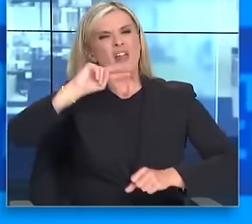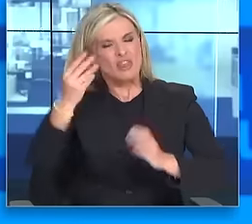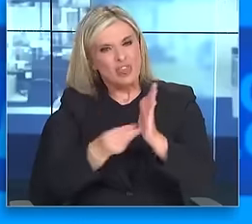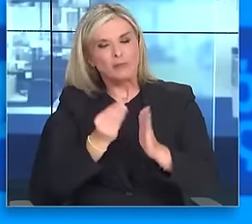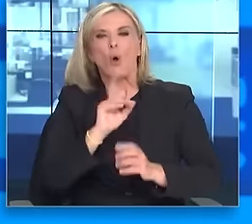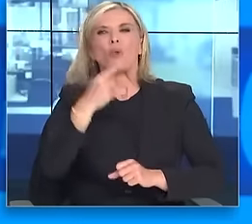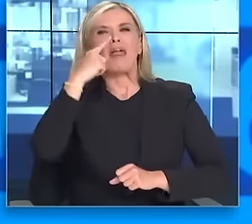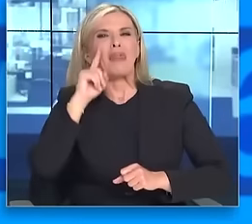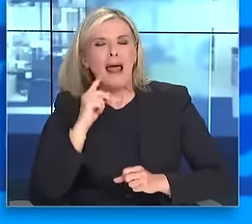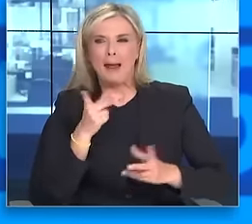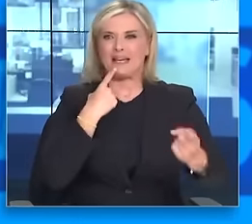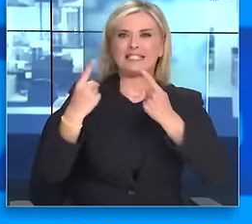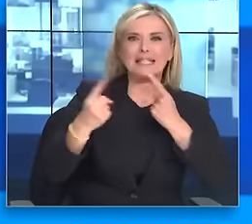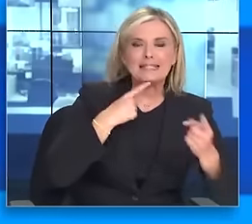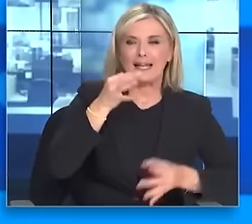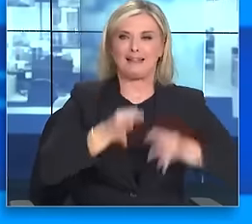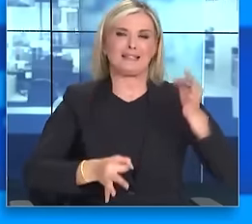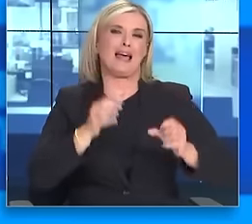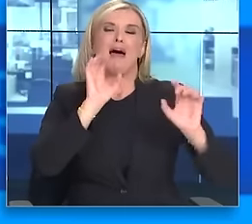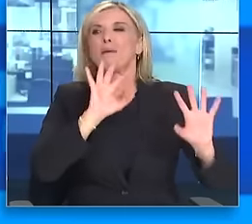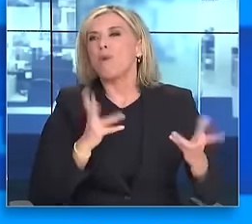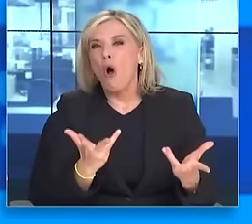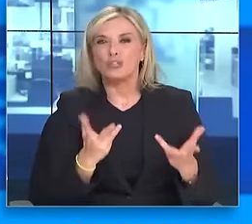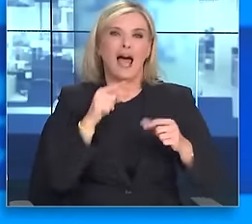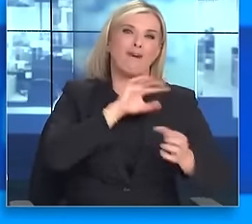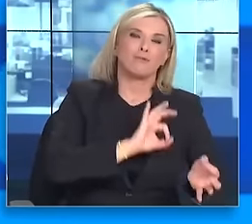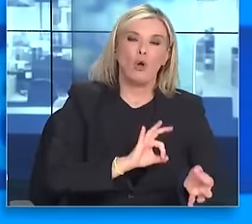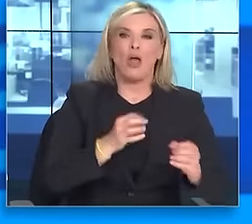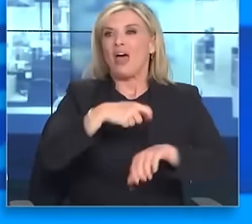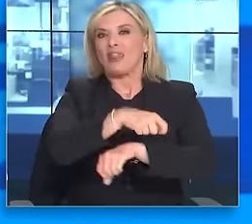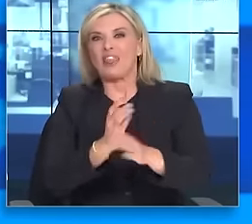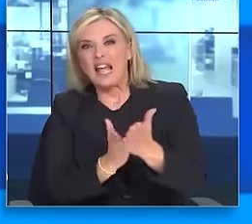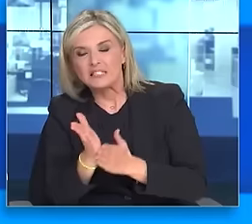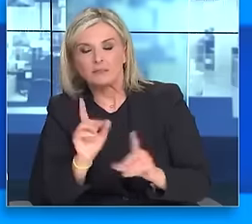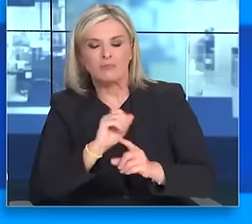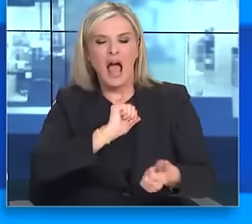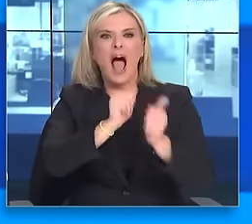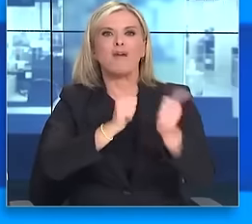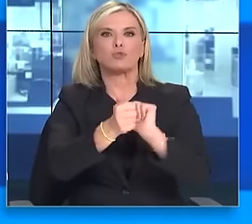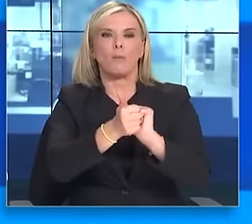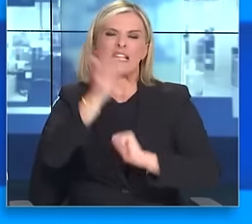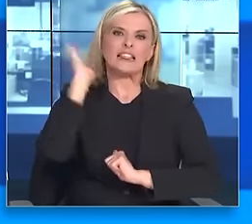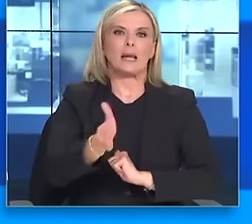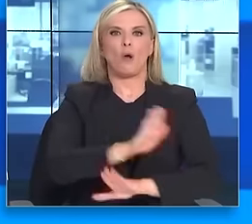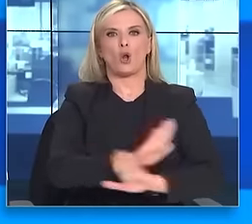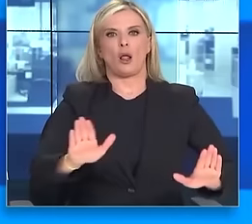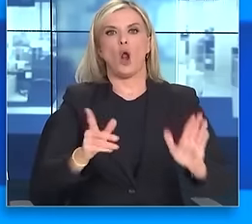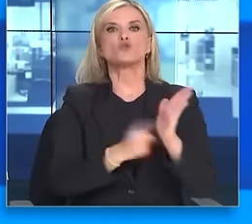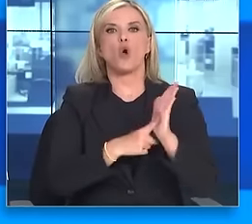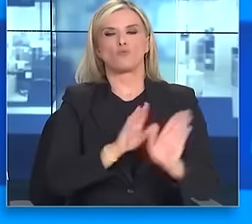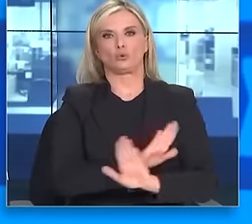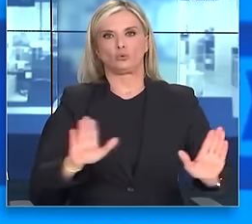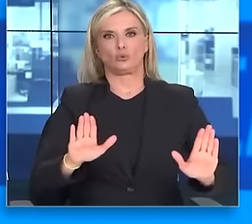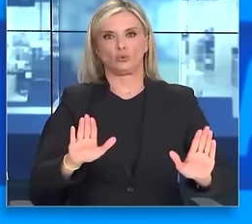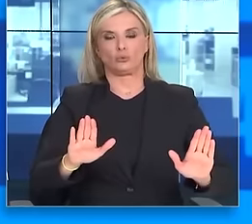δράμα, ούτε συζητήσεις, ούτε να εμπλέκεται η αθλητική δικαιοσύνη. Ναι, παρεμβαίνουμε στο ζήτημα αυτό επί διάφορα θέματα δημόσιας τάξης